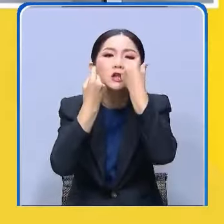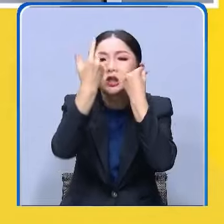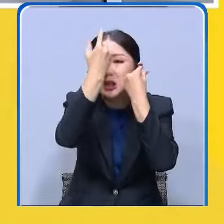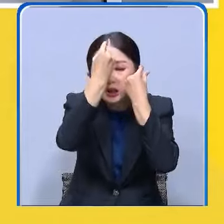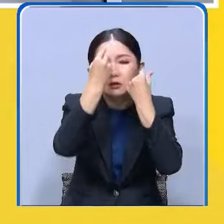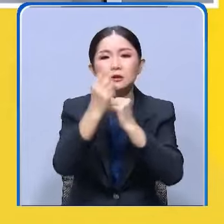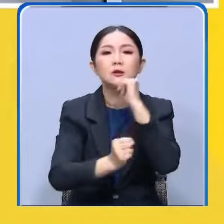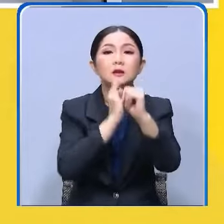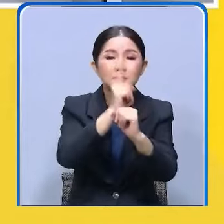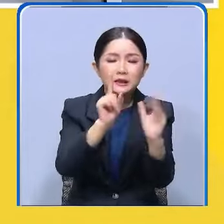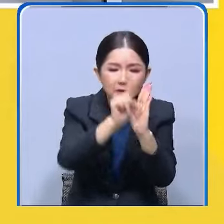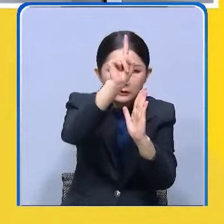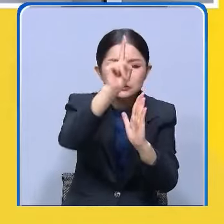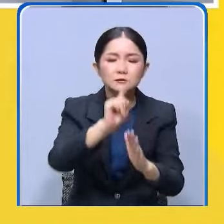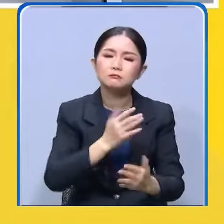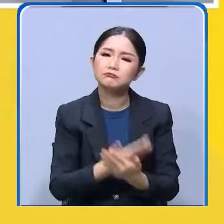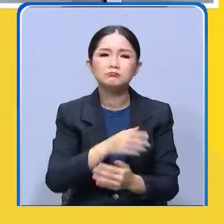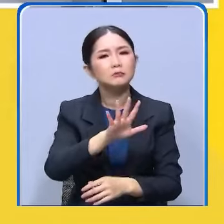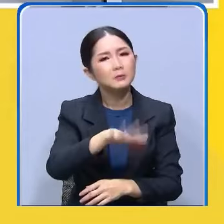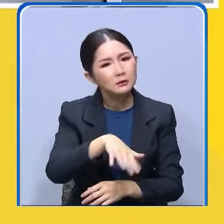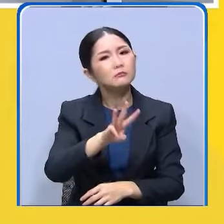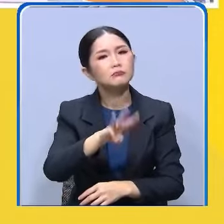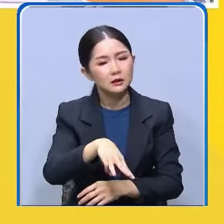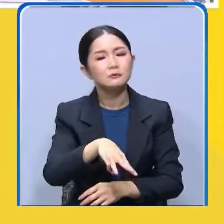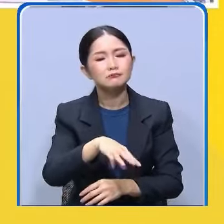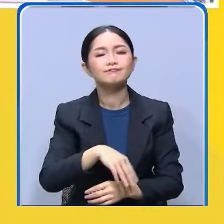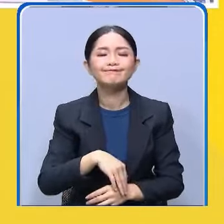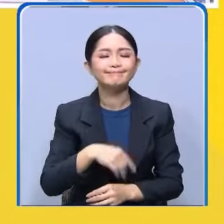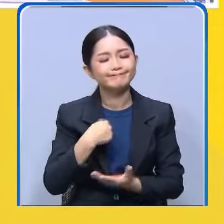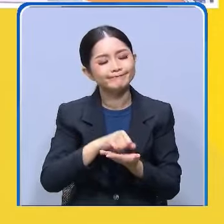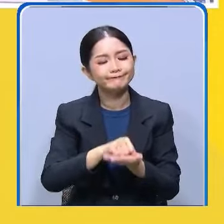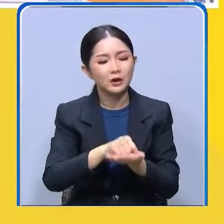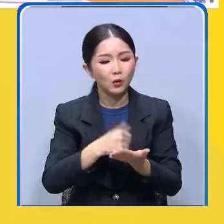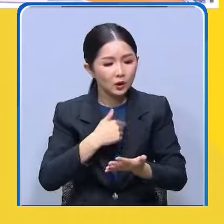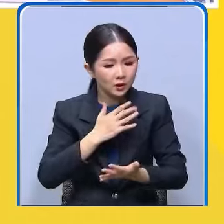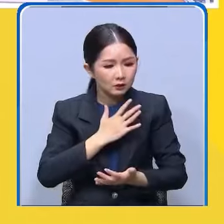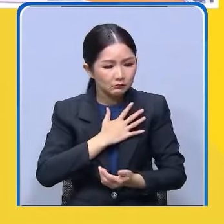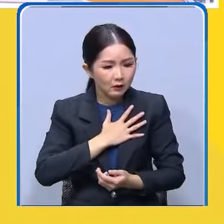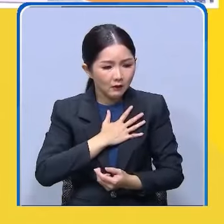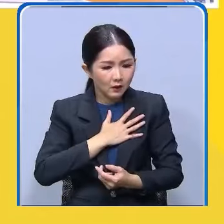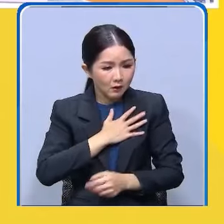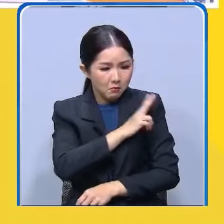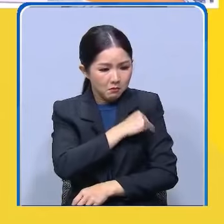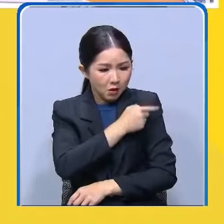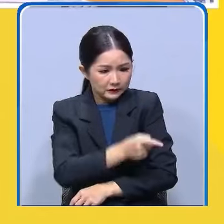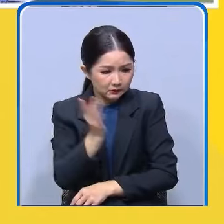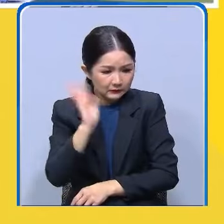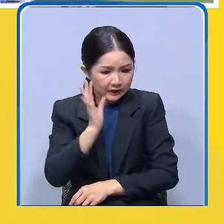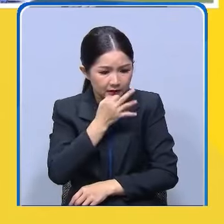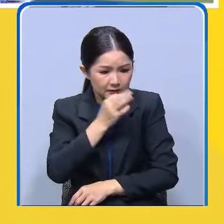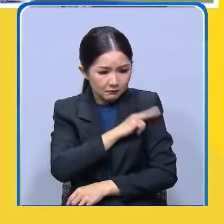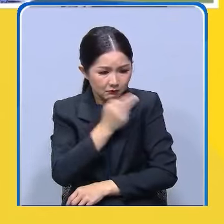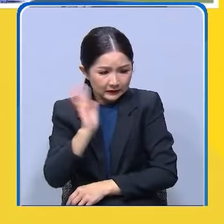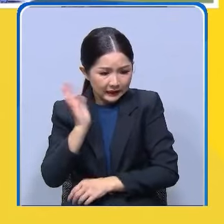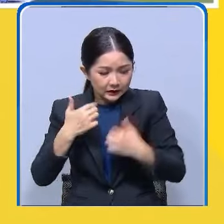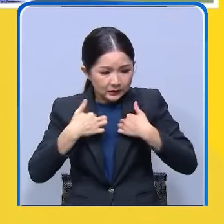ครั้งละ 5-6,000 บาทอะไรอย่างนี้นะ คะ ก็คงรู้สึกตายแล้วได้รับอะไรลงไปบนหน้าฉันบ้างเนี่ยนะคะ และฉันไว้ใจมาตล